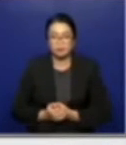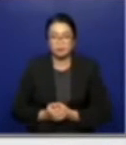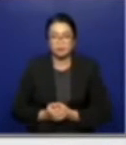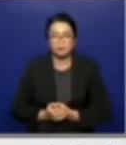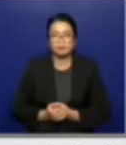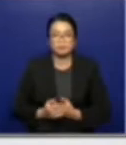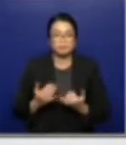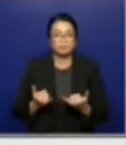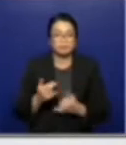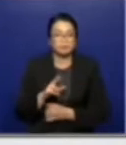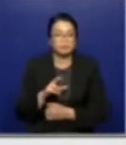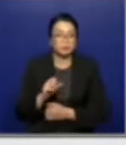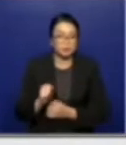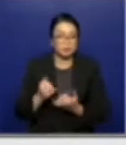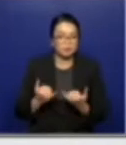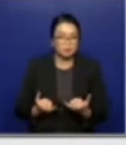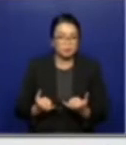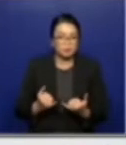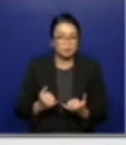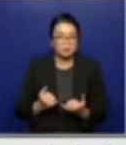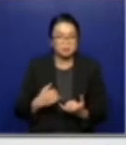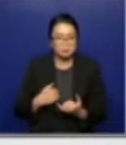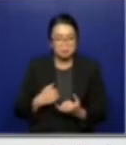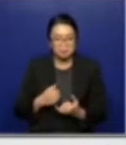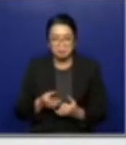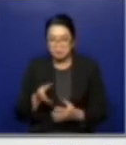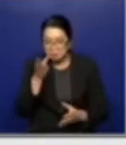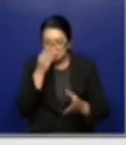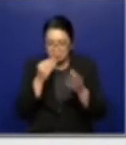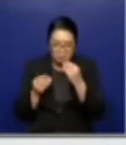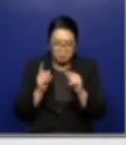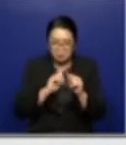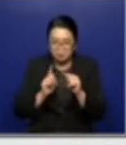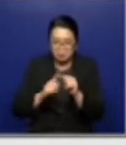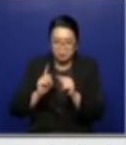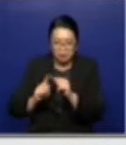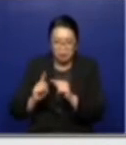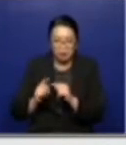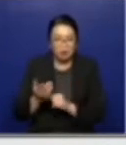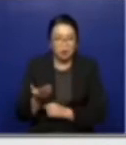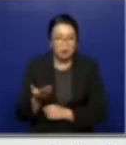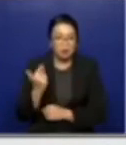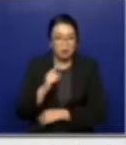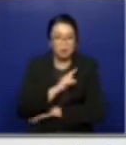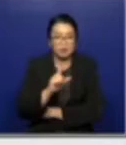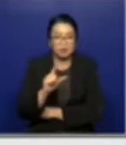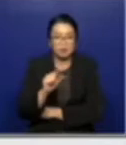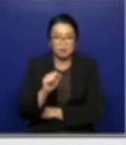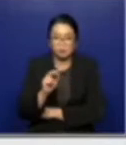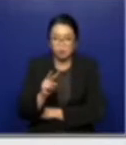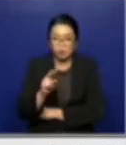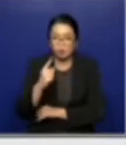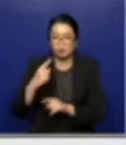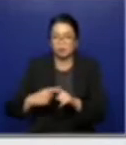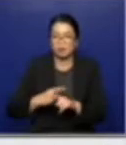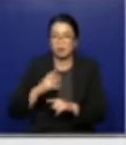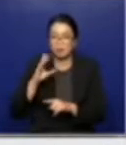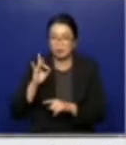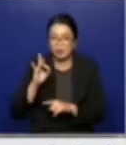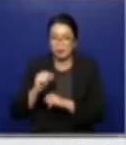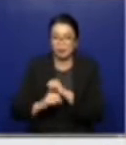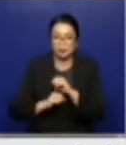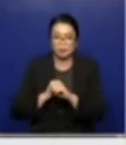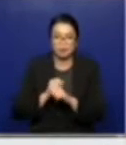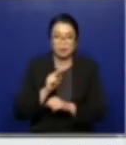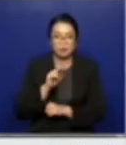คนี้ก็ทันยุคทันเหตุการณ์เมื่อวันที่22สิงหาคม2563ที่ผ่าน